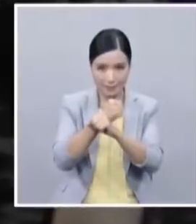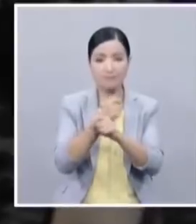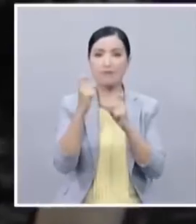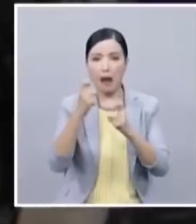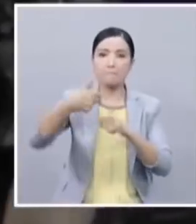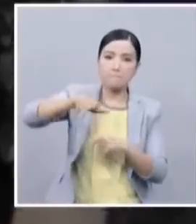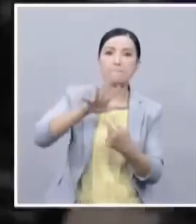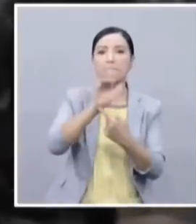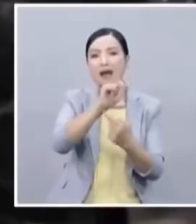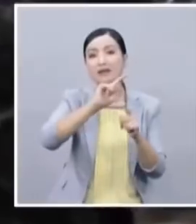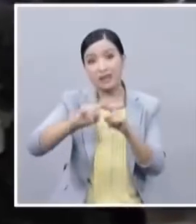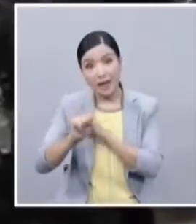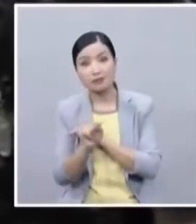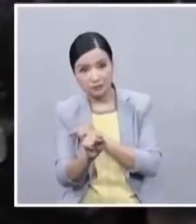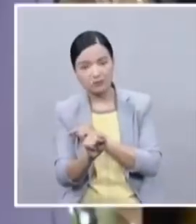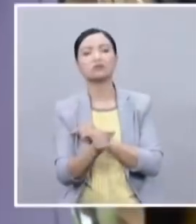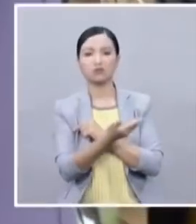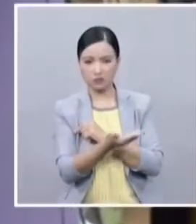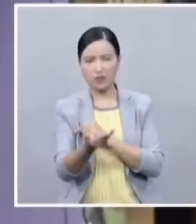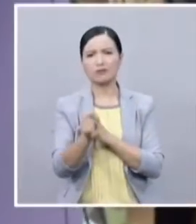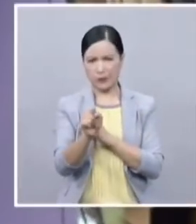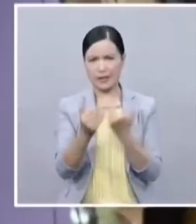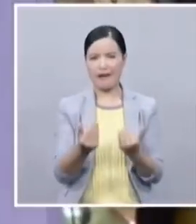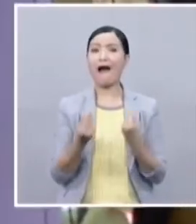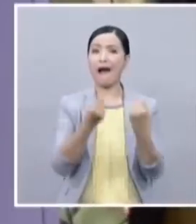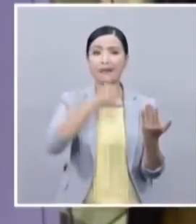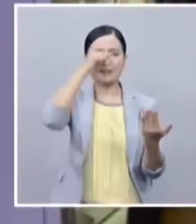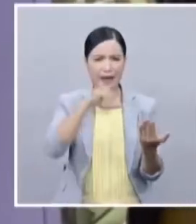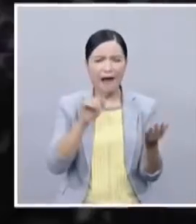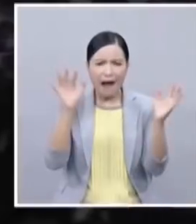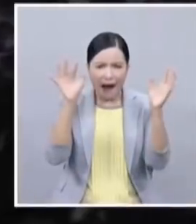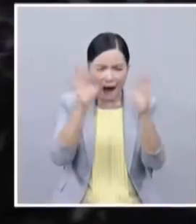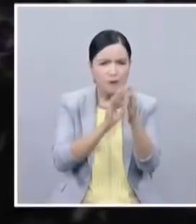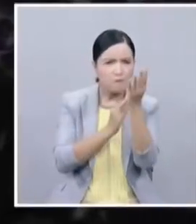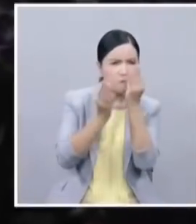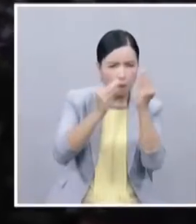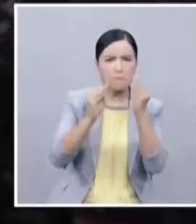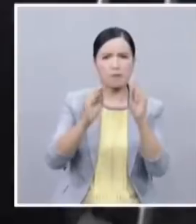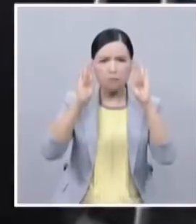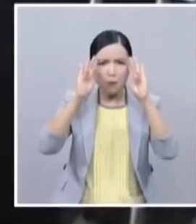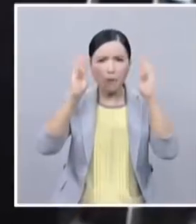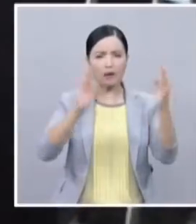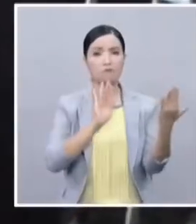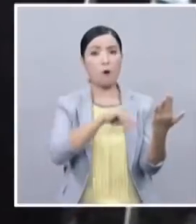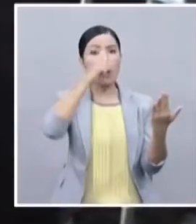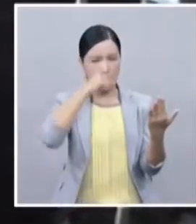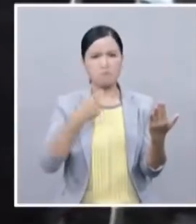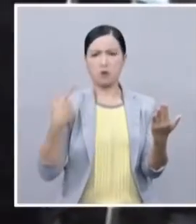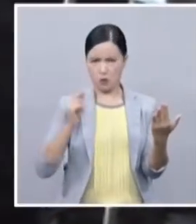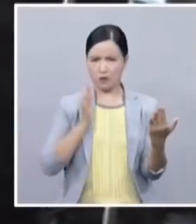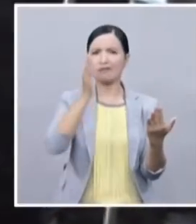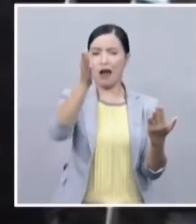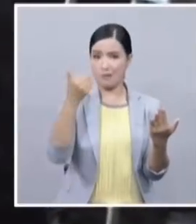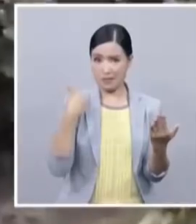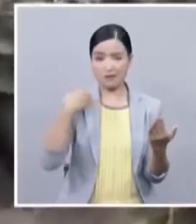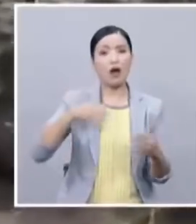อบกรณีก็เช่นเดียวกันนะครับก็ขอให้เป็นกรณีศึกษาของไทยแล้วก็จะเป็นประโยชน์ในวันข้างหน้านะครับก็จะต้องประสานทั้งหมดแต่ละ